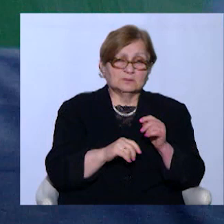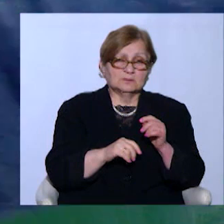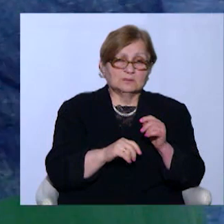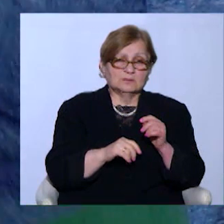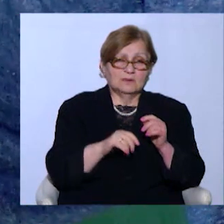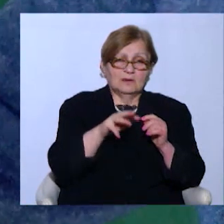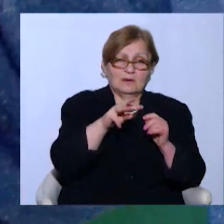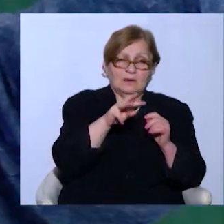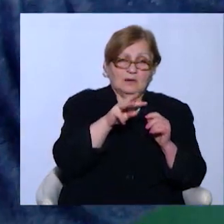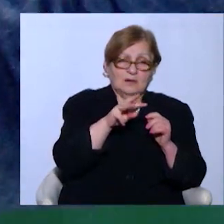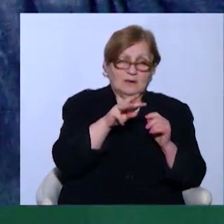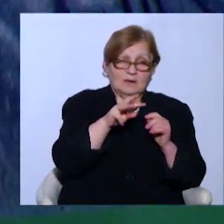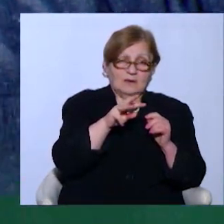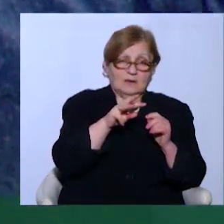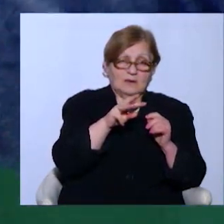MNBA ეს